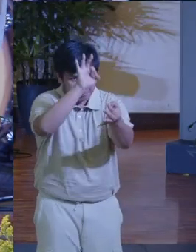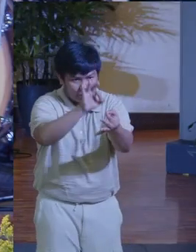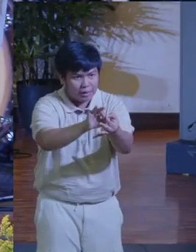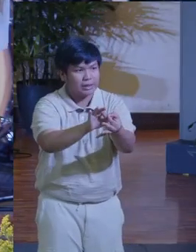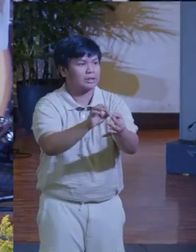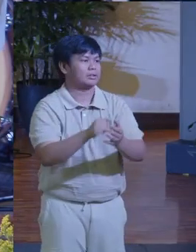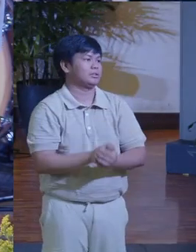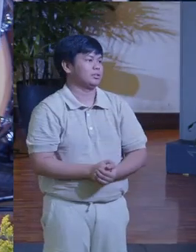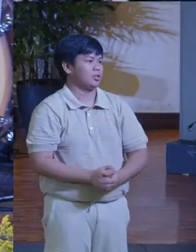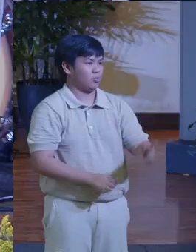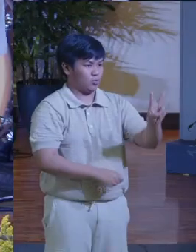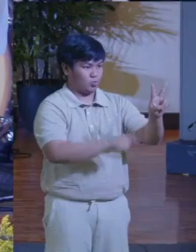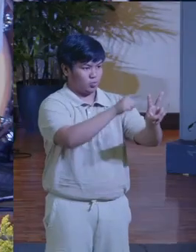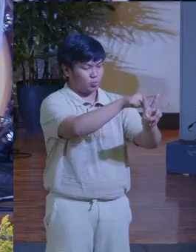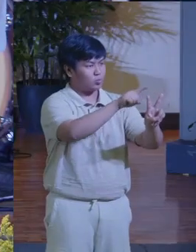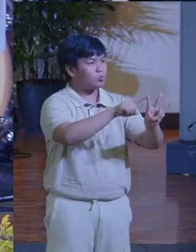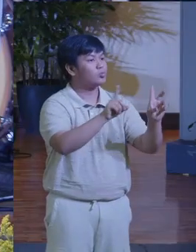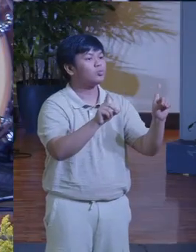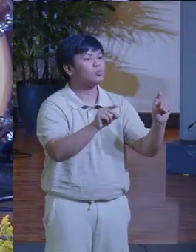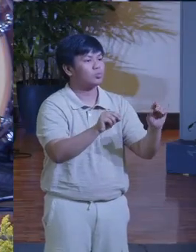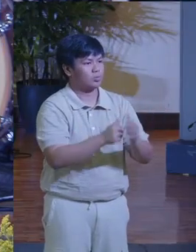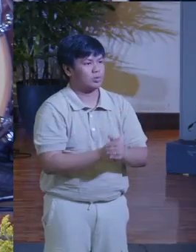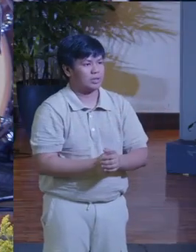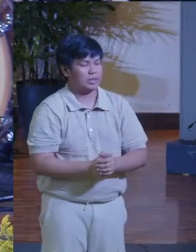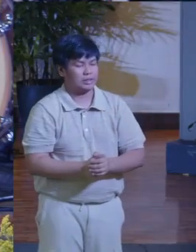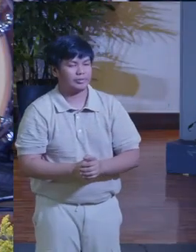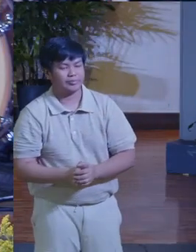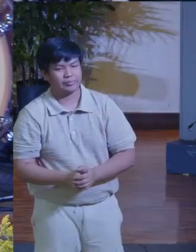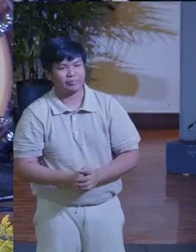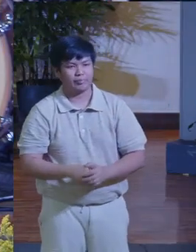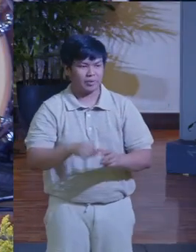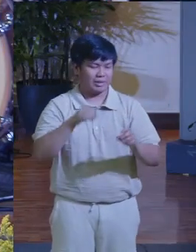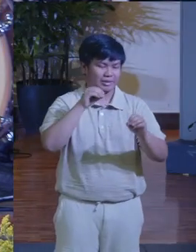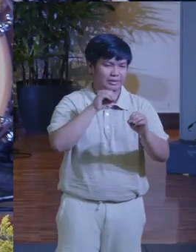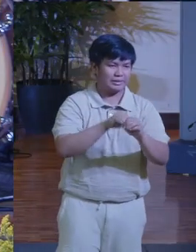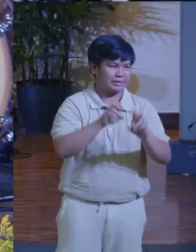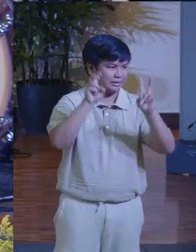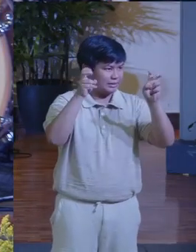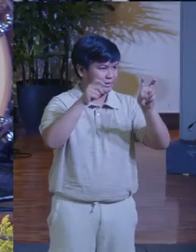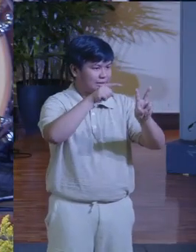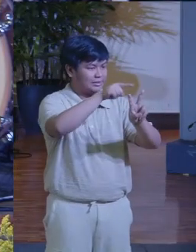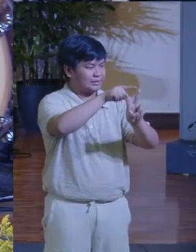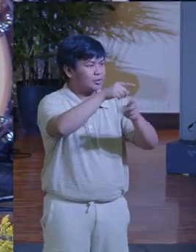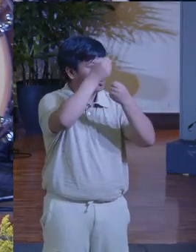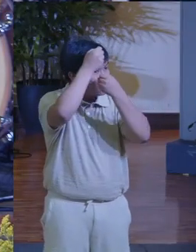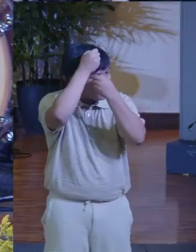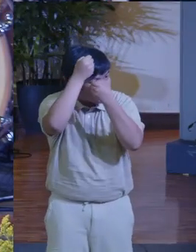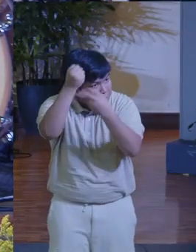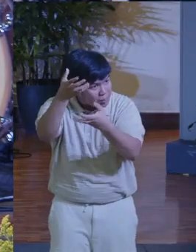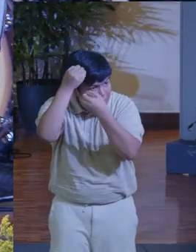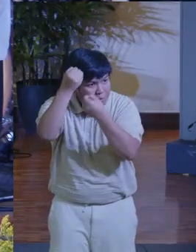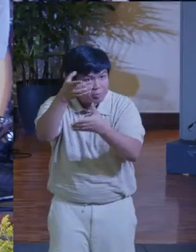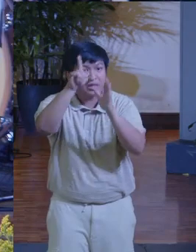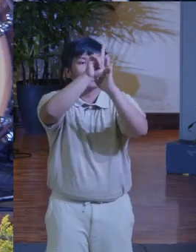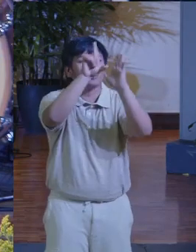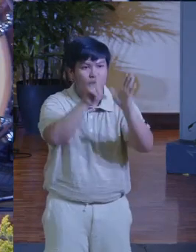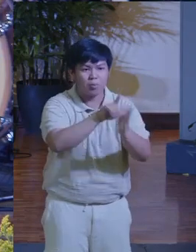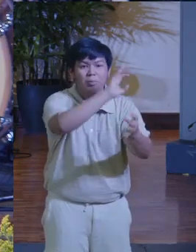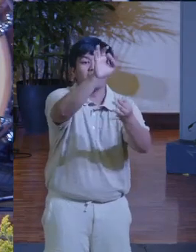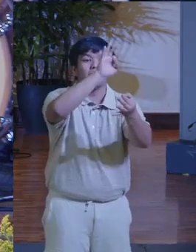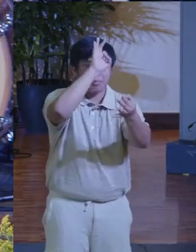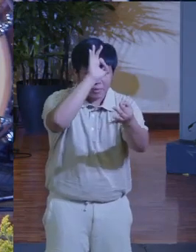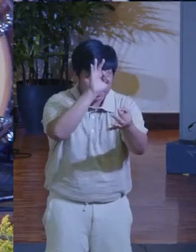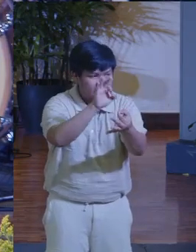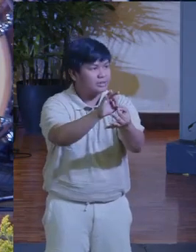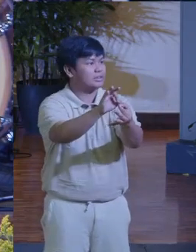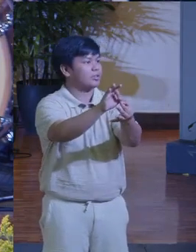dalawang bagay. Tawag nila, active obedience. He